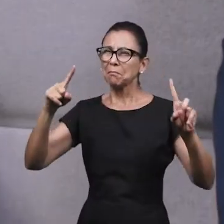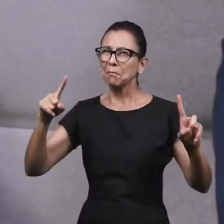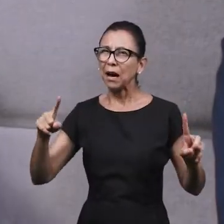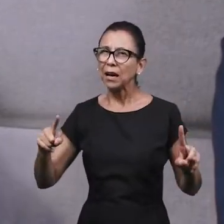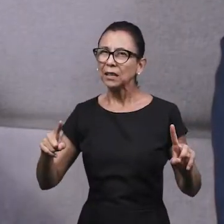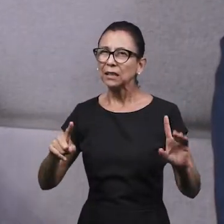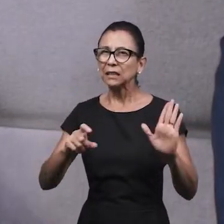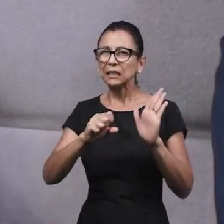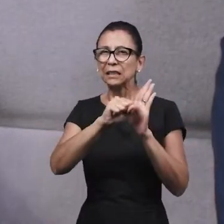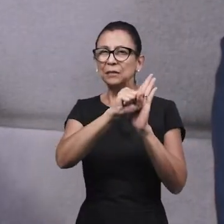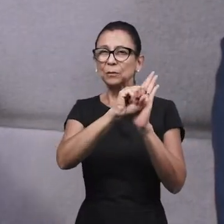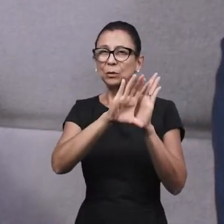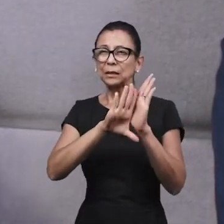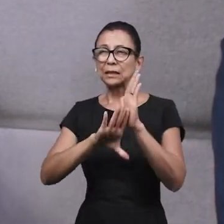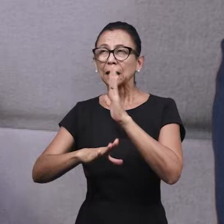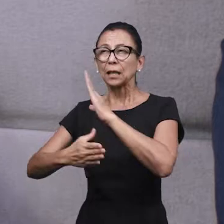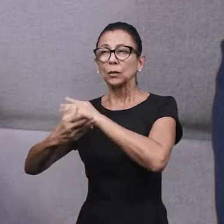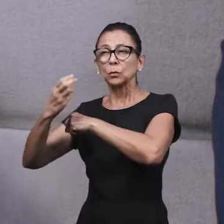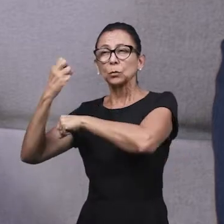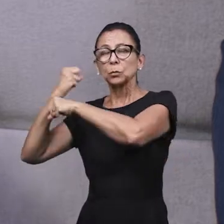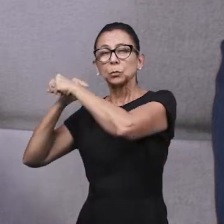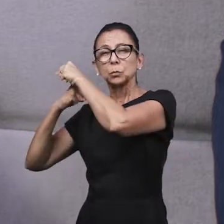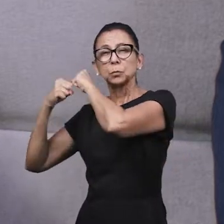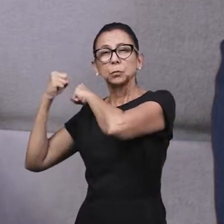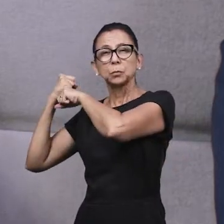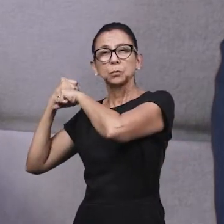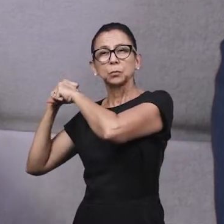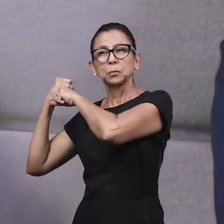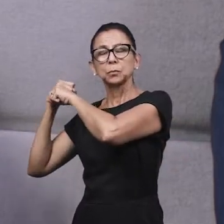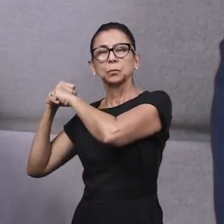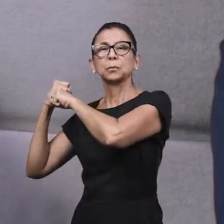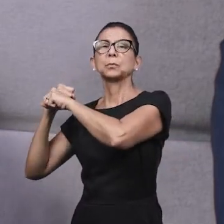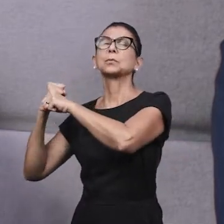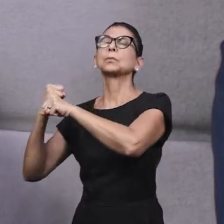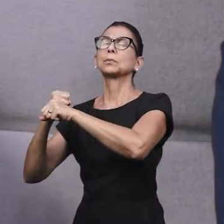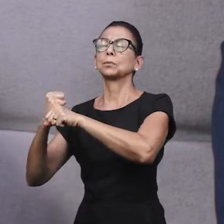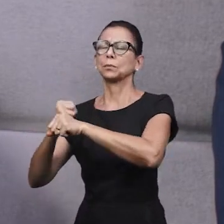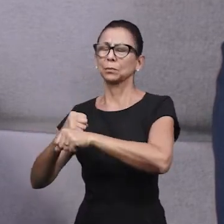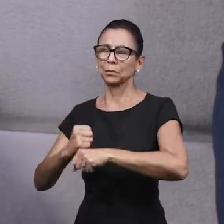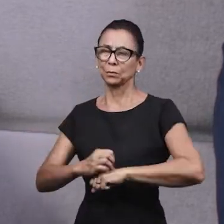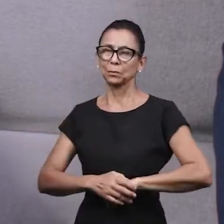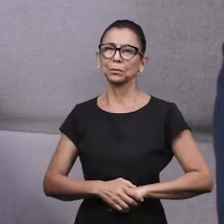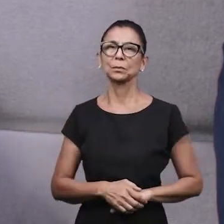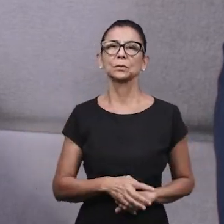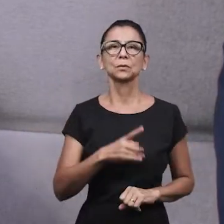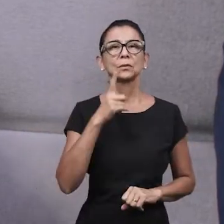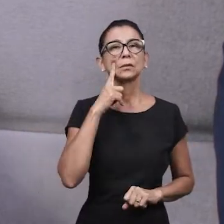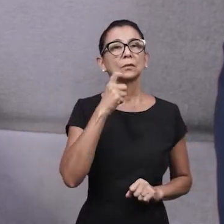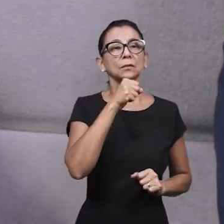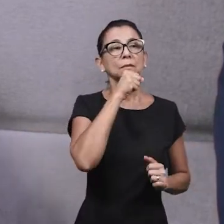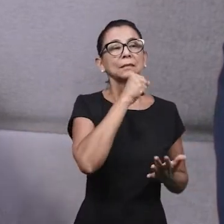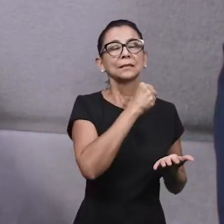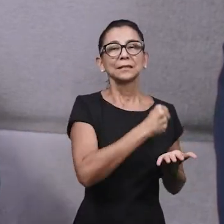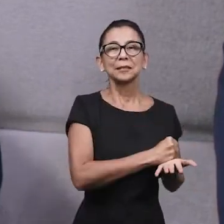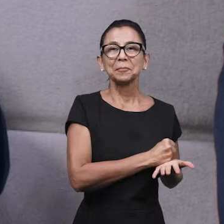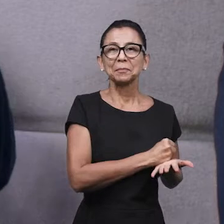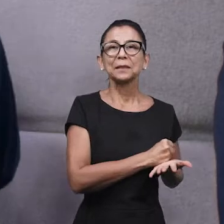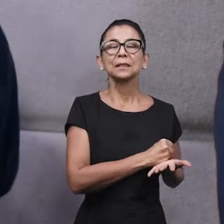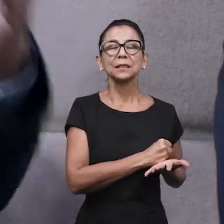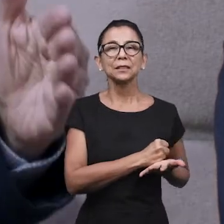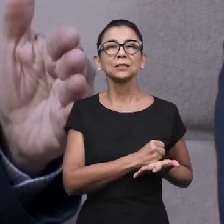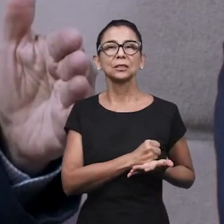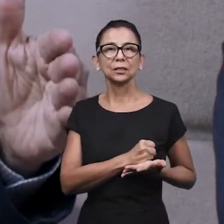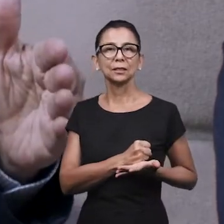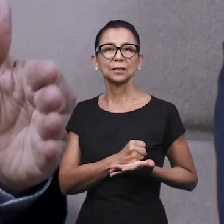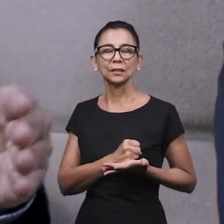dans les Écritures, l'Ancien Testament, il y a beaucoup d'exemples que nous pourrions donner de la prophétie de ce